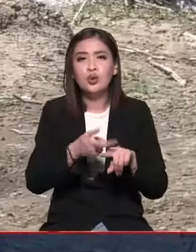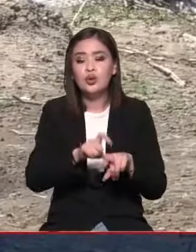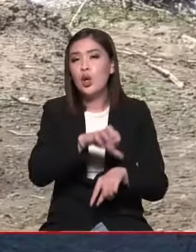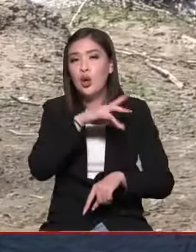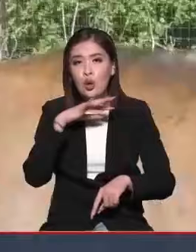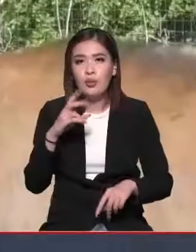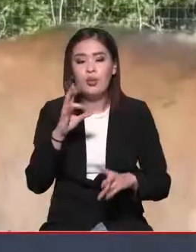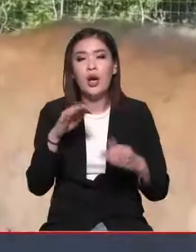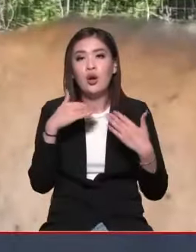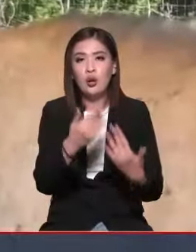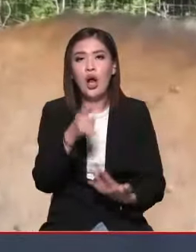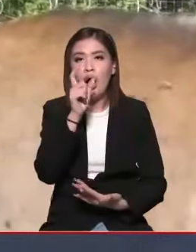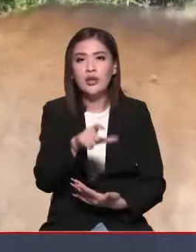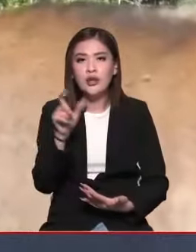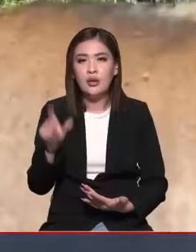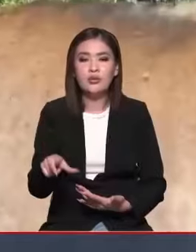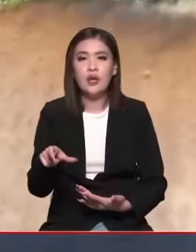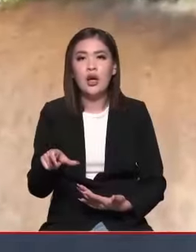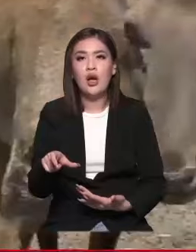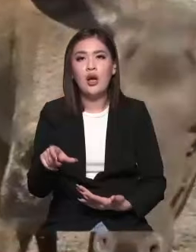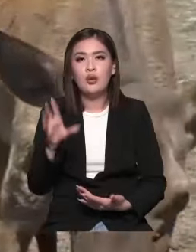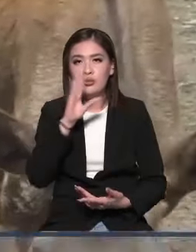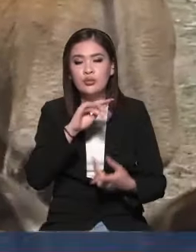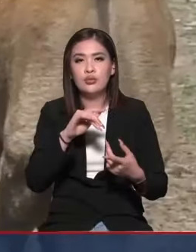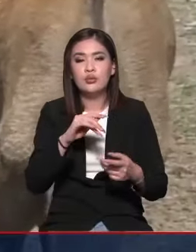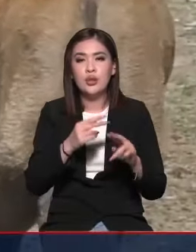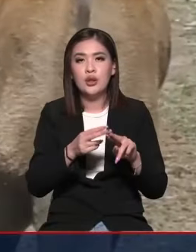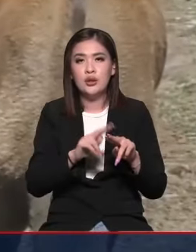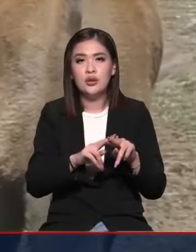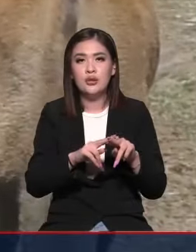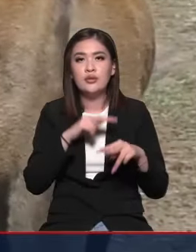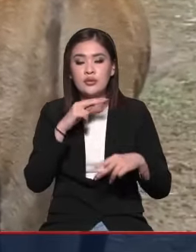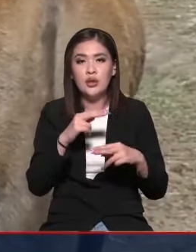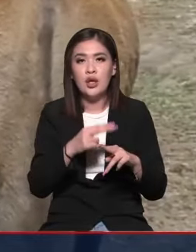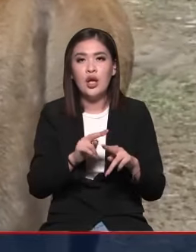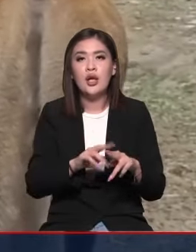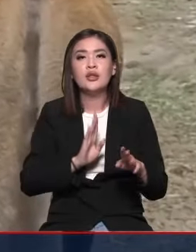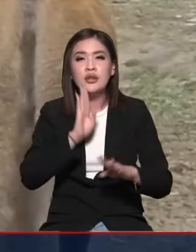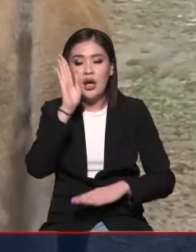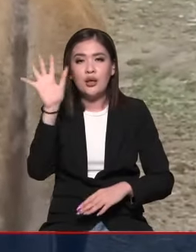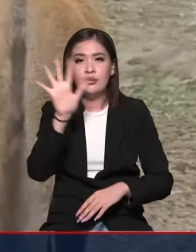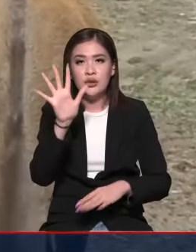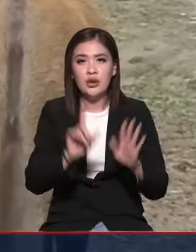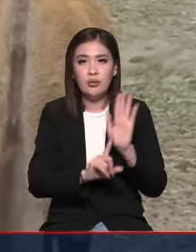болғанымен олар адамға үйірсек келеді. Таңғы 5-тен тұрып, жемін, шөбін береміз,